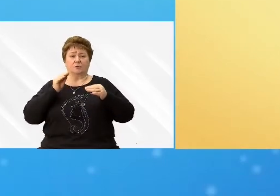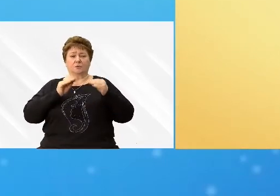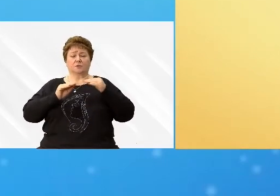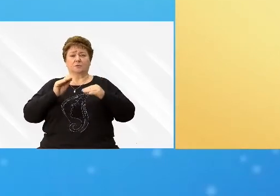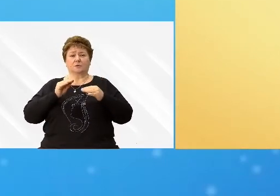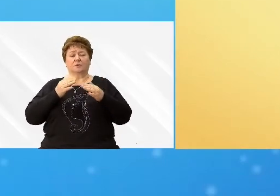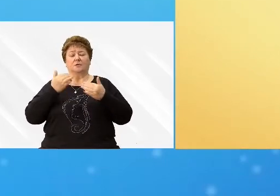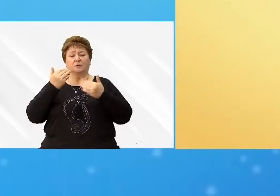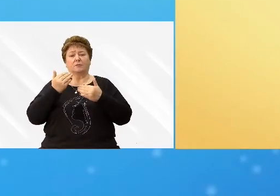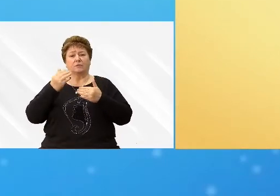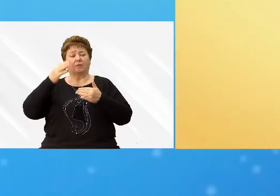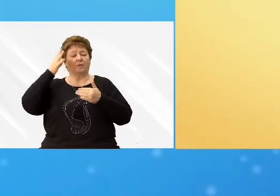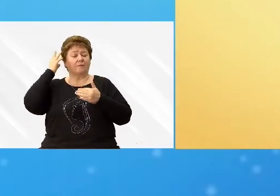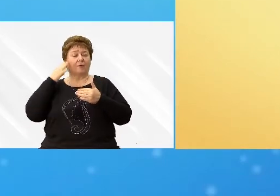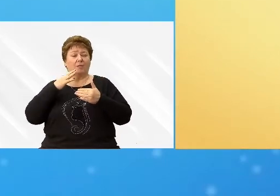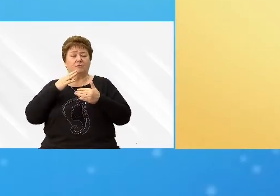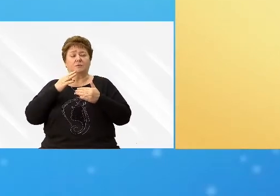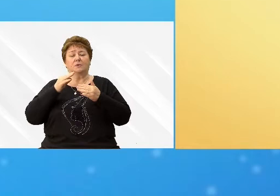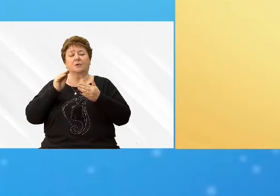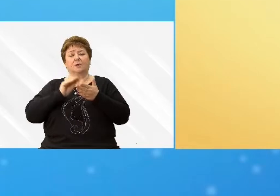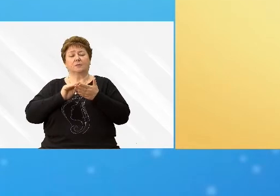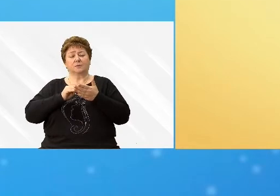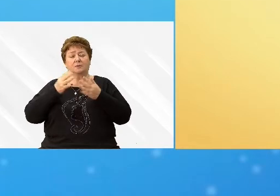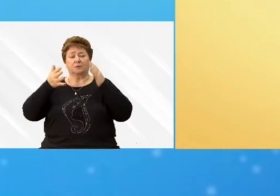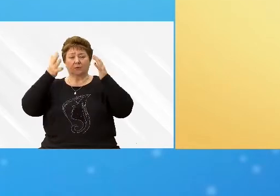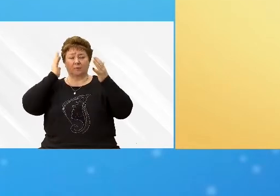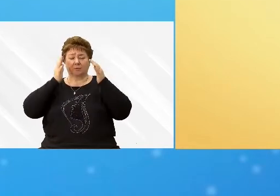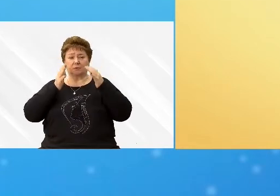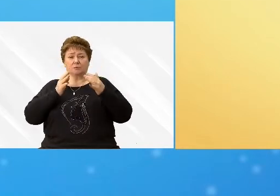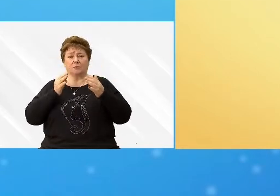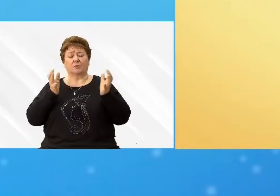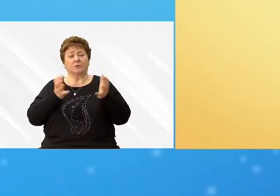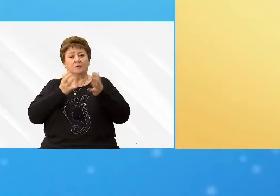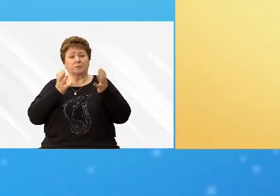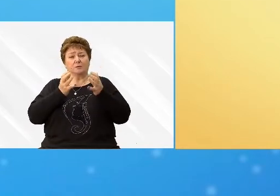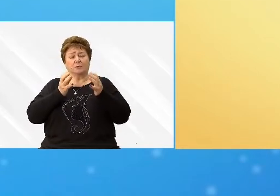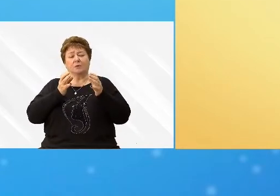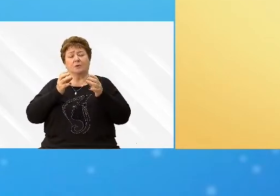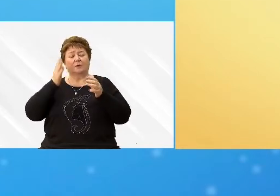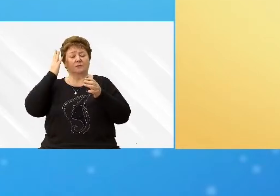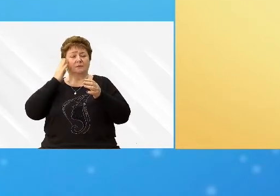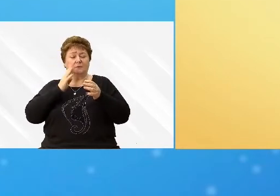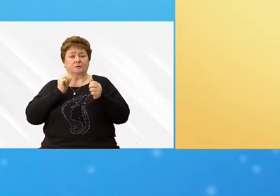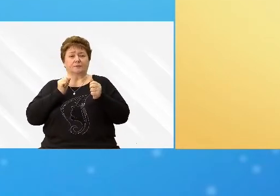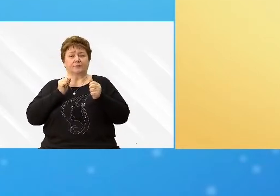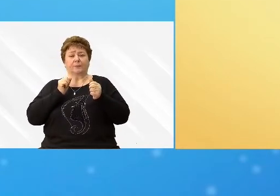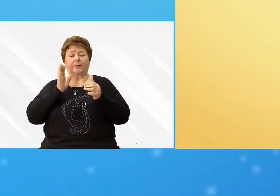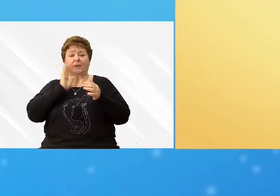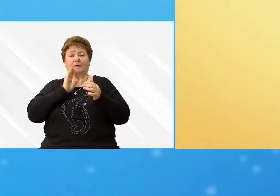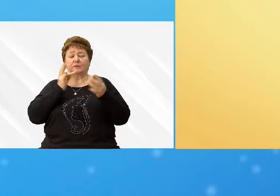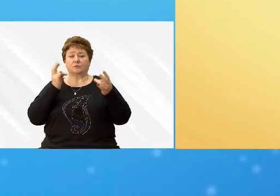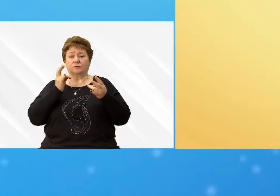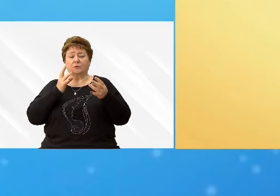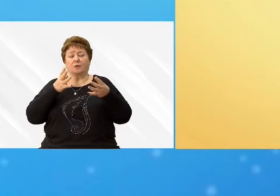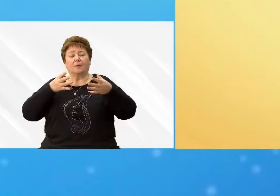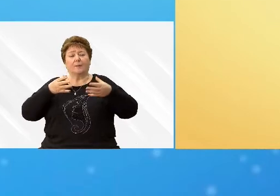его волос регулярное мытье основной способ ухода за волосами вода должна быть